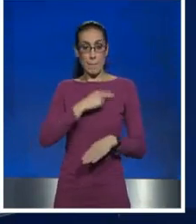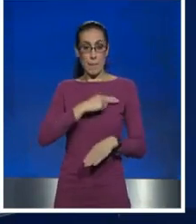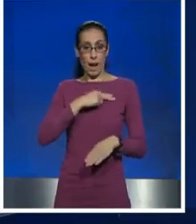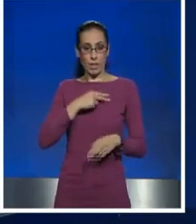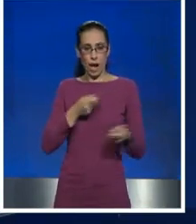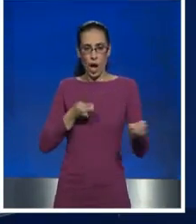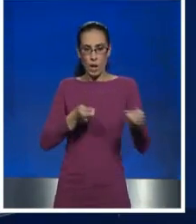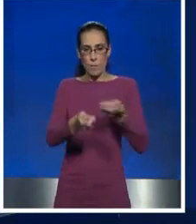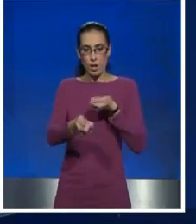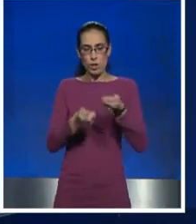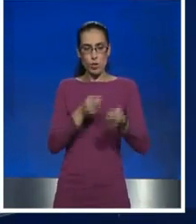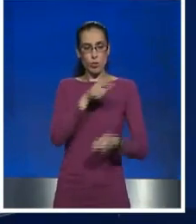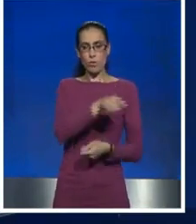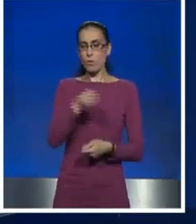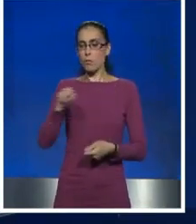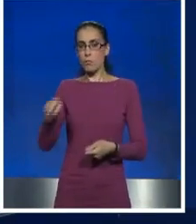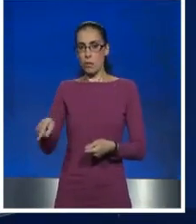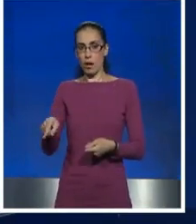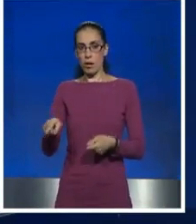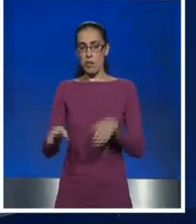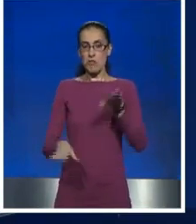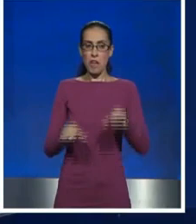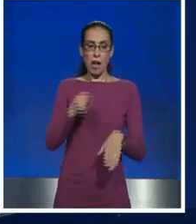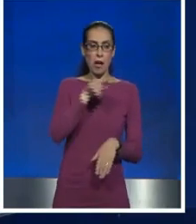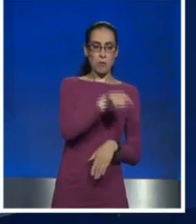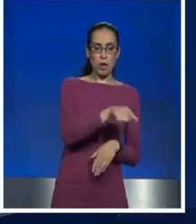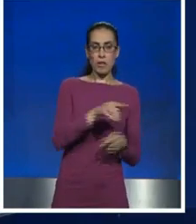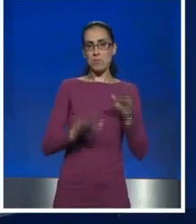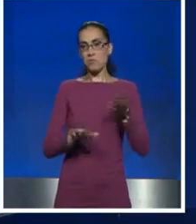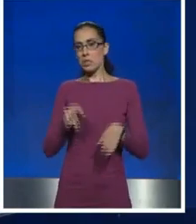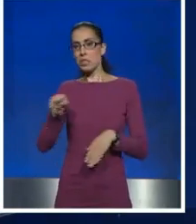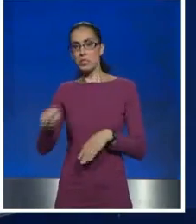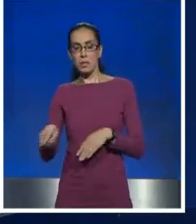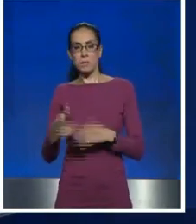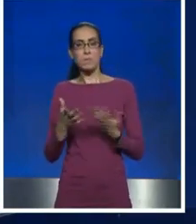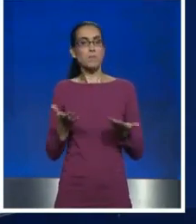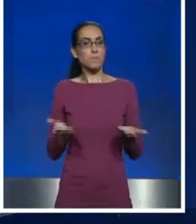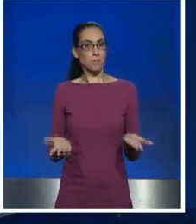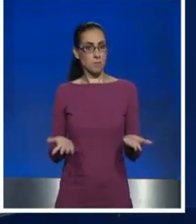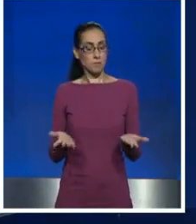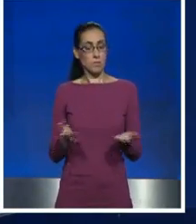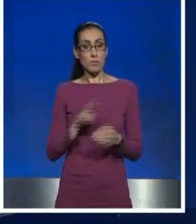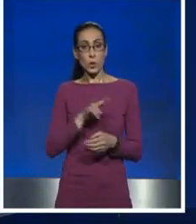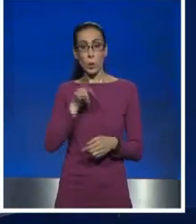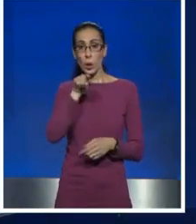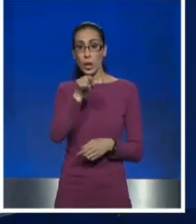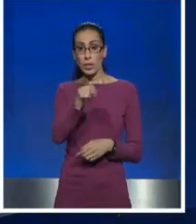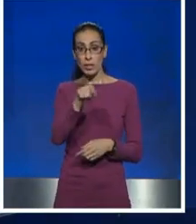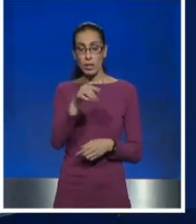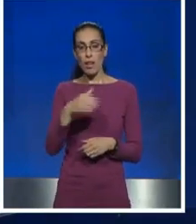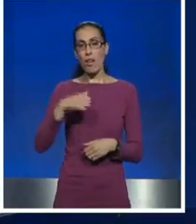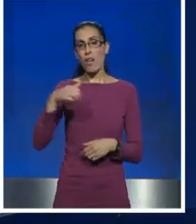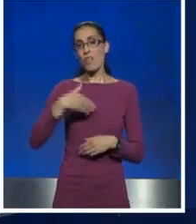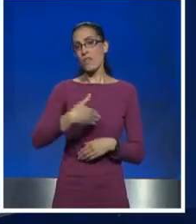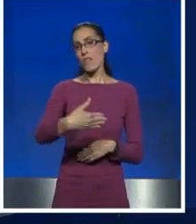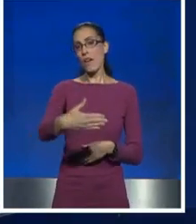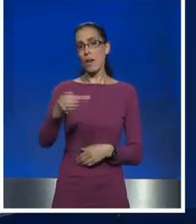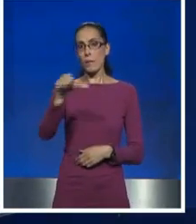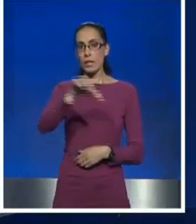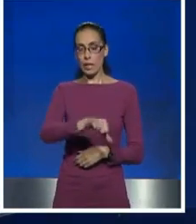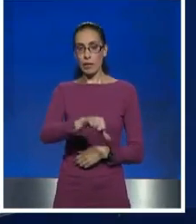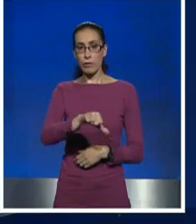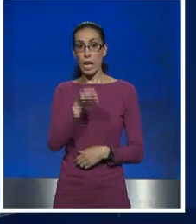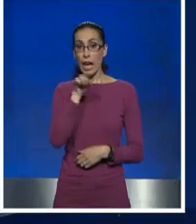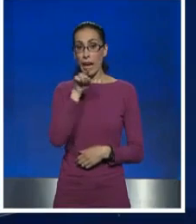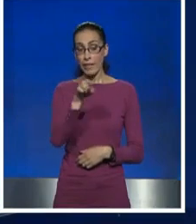joħduha intern daqqa wieħed u daqqa ieħor. U inti dejjem titlef. Inti qiegħed hemm